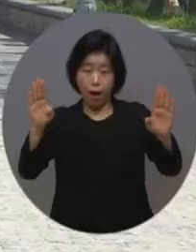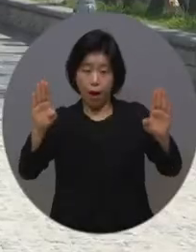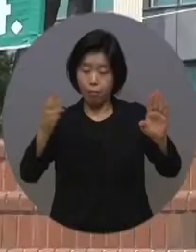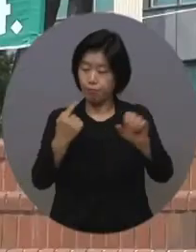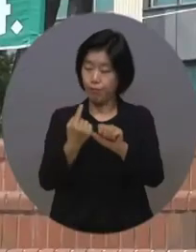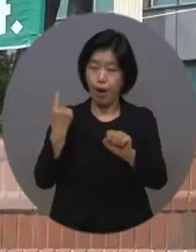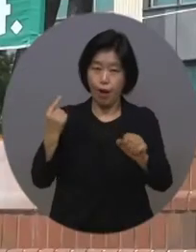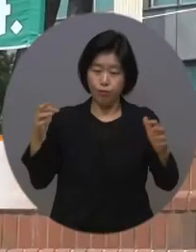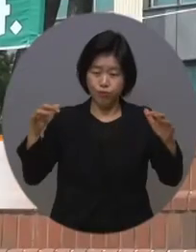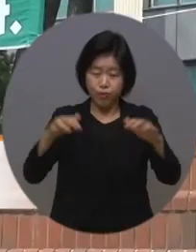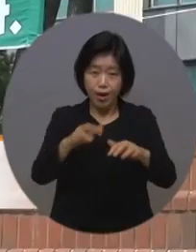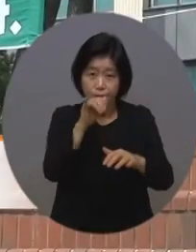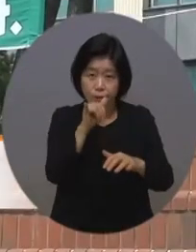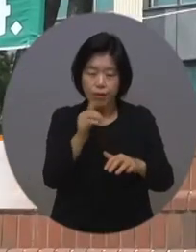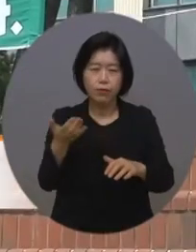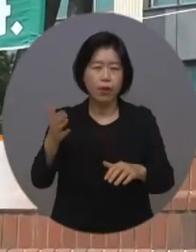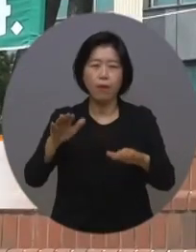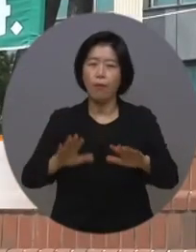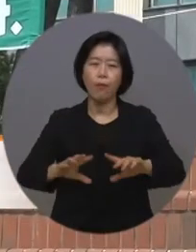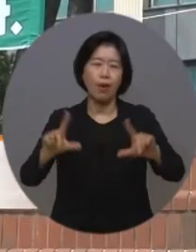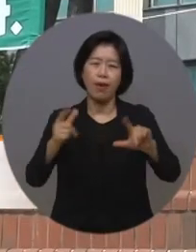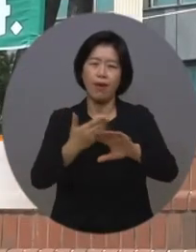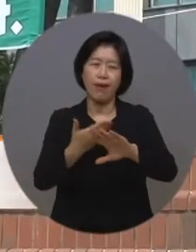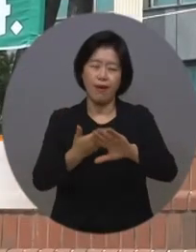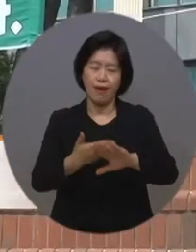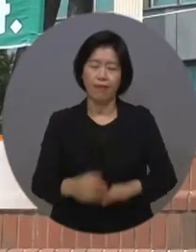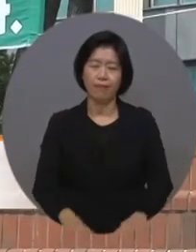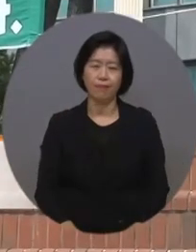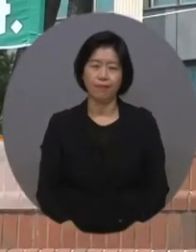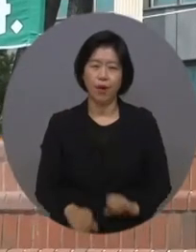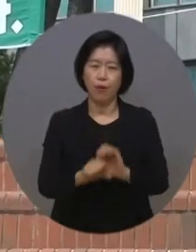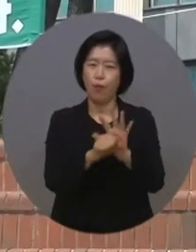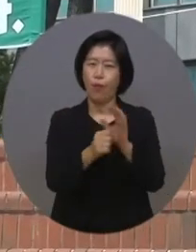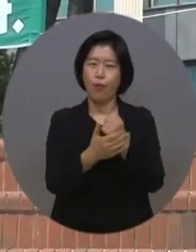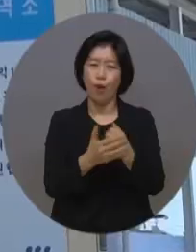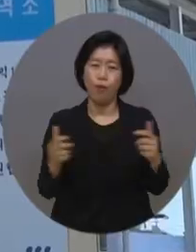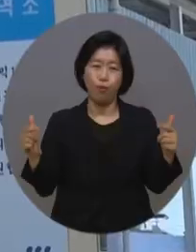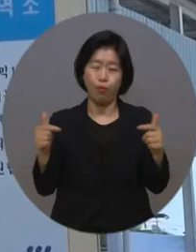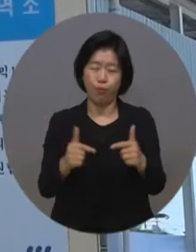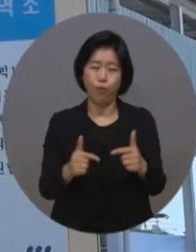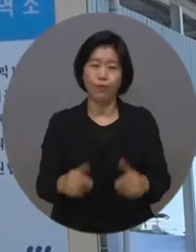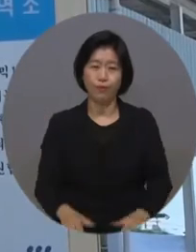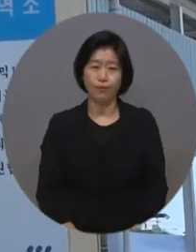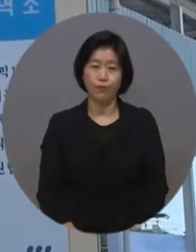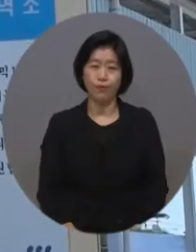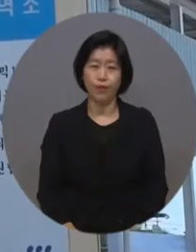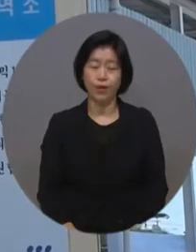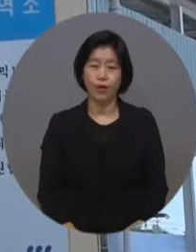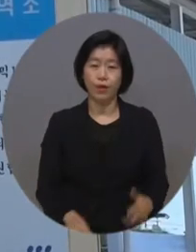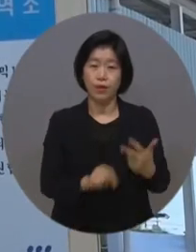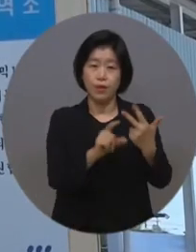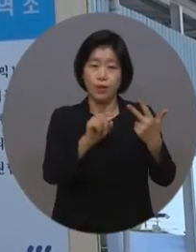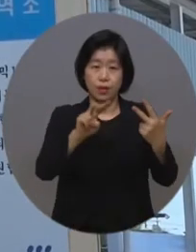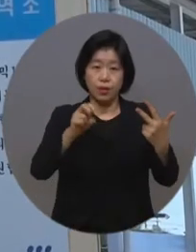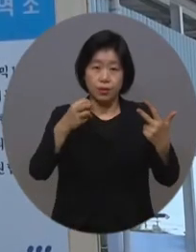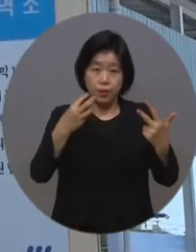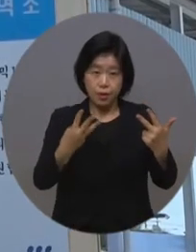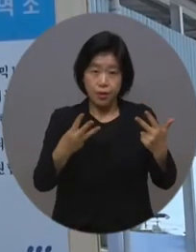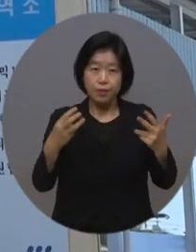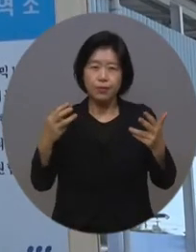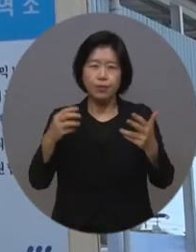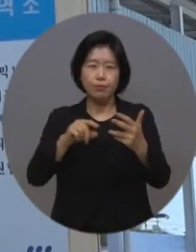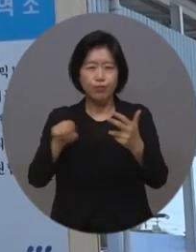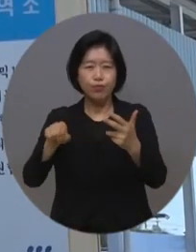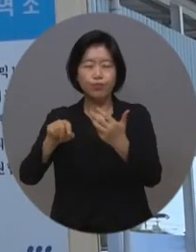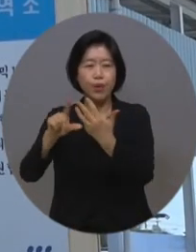달리 코로나19의 여파로 관광객의 수가 크게 감소했습니다. 한편 7월 23일부터 8월 1일까지